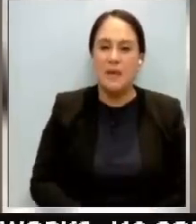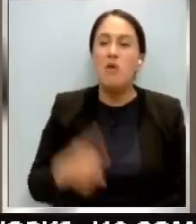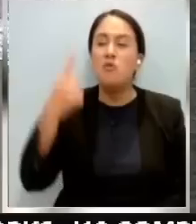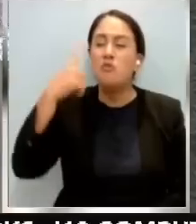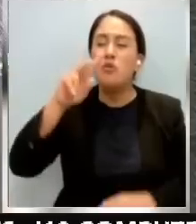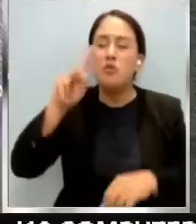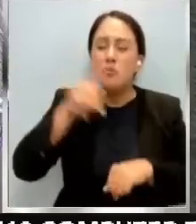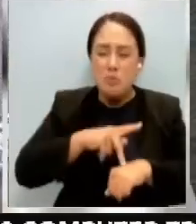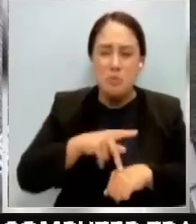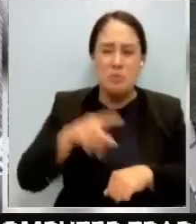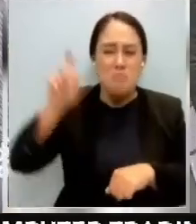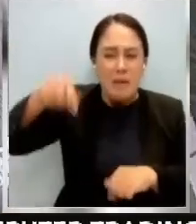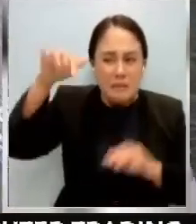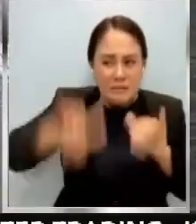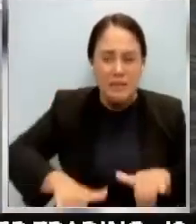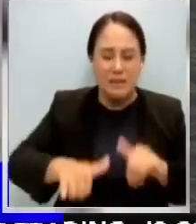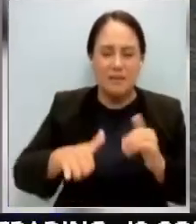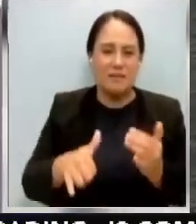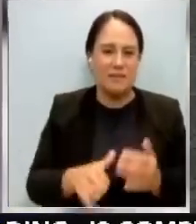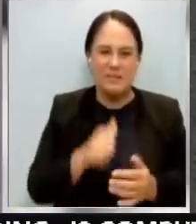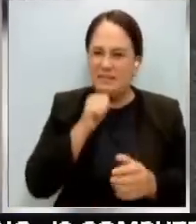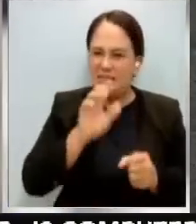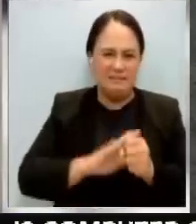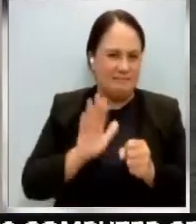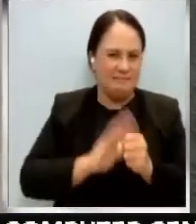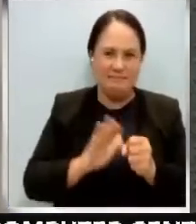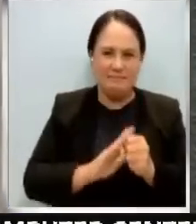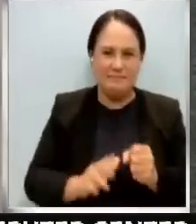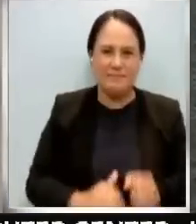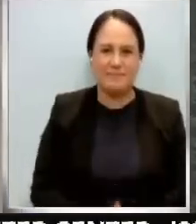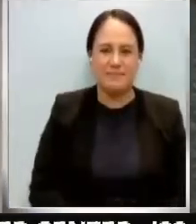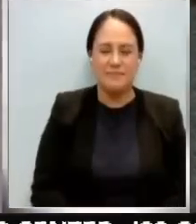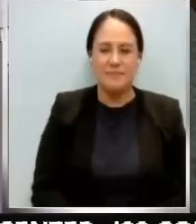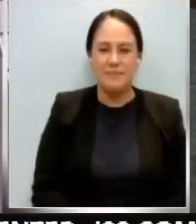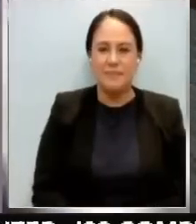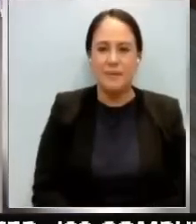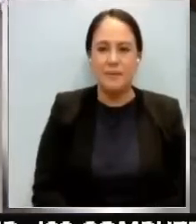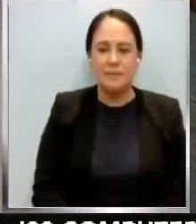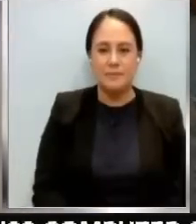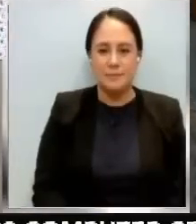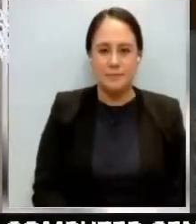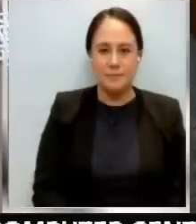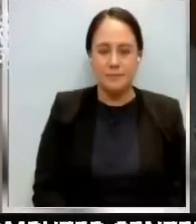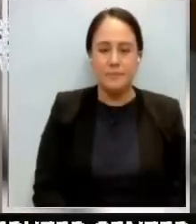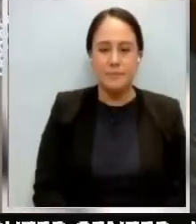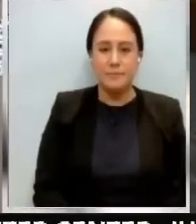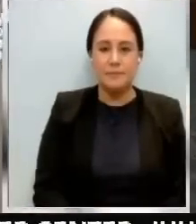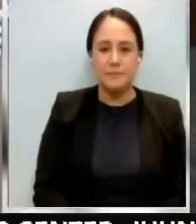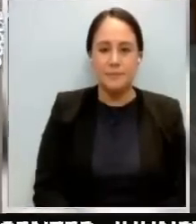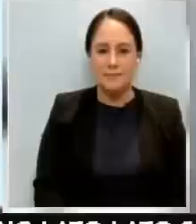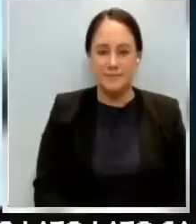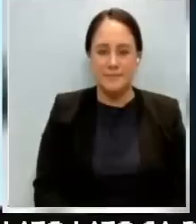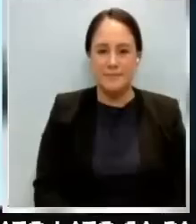kayo. Para sa GMA Integrated News, JP Soriano, nakatutok 24 oras.